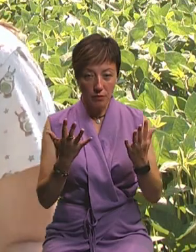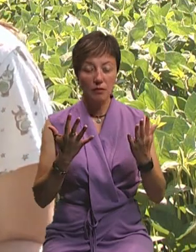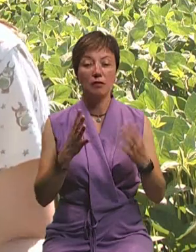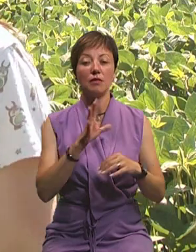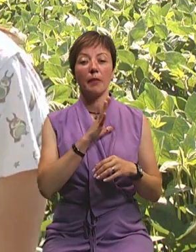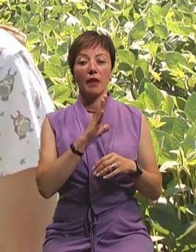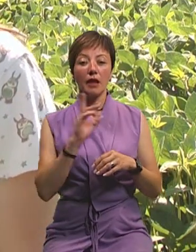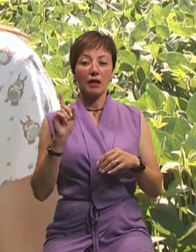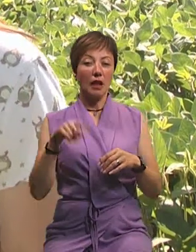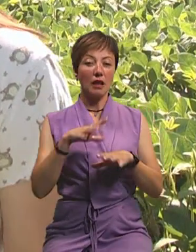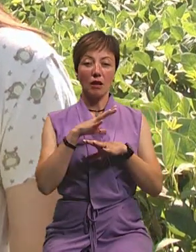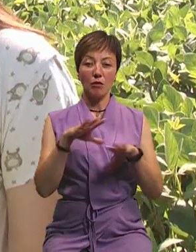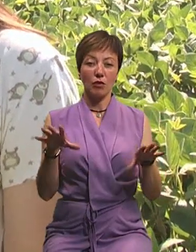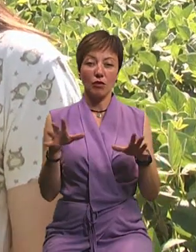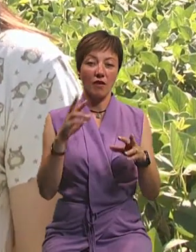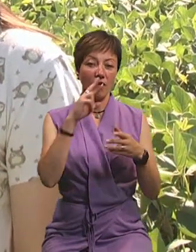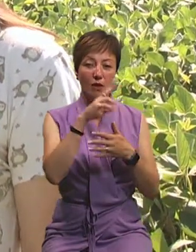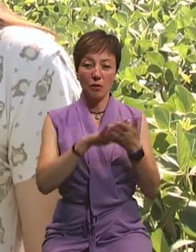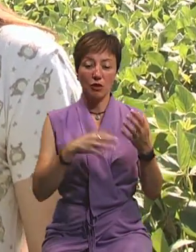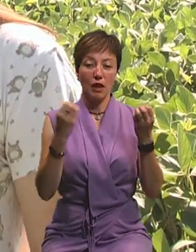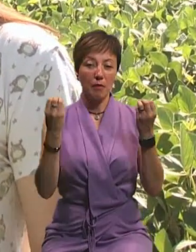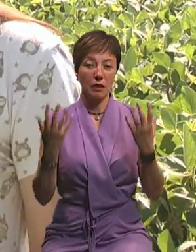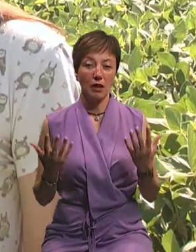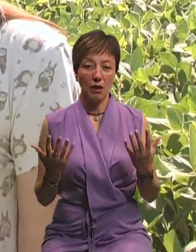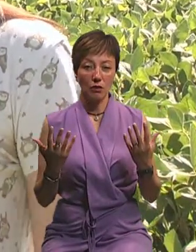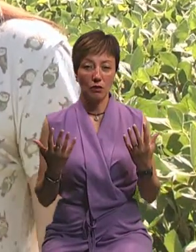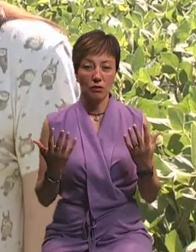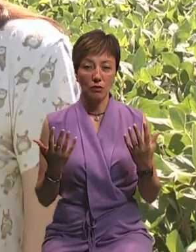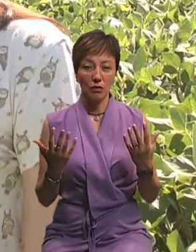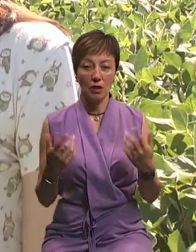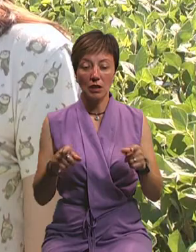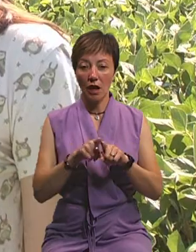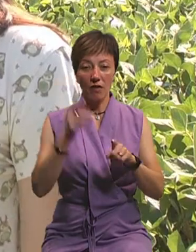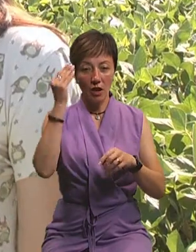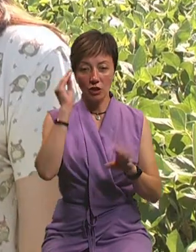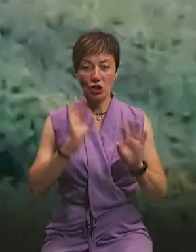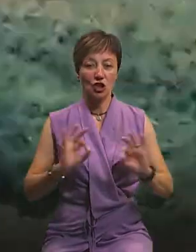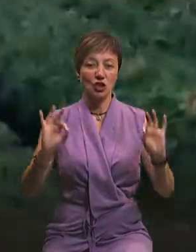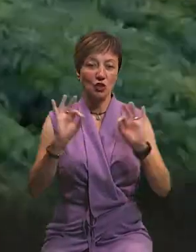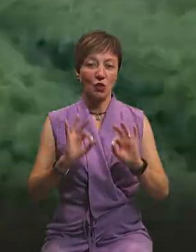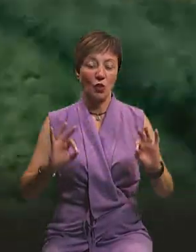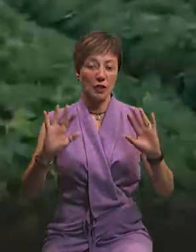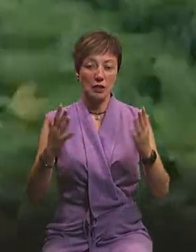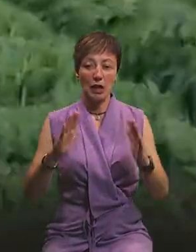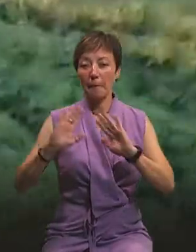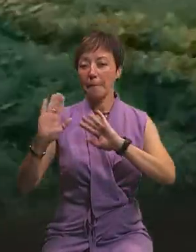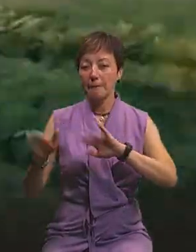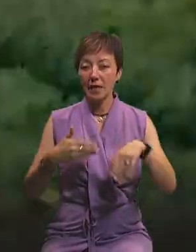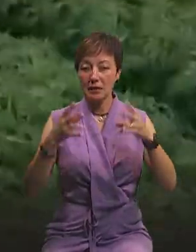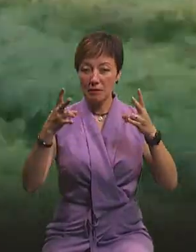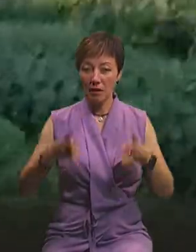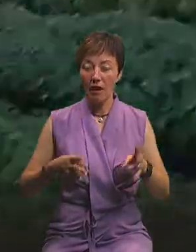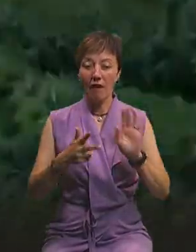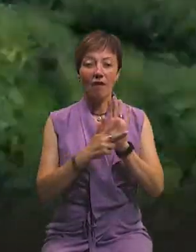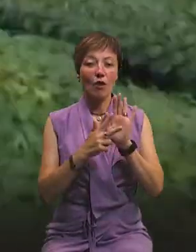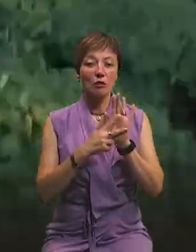навіть не було просто вибачення елементарного тобто Таке враження що нічого не сталося після того що сталося 8